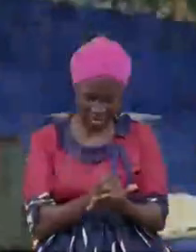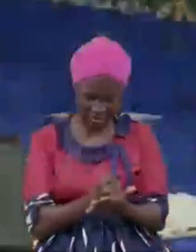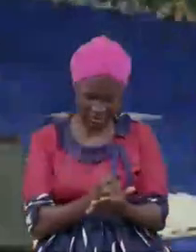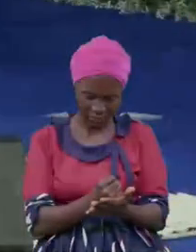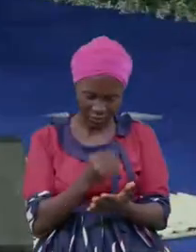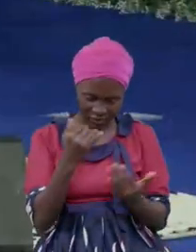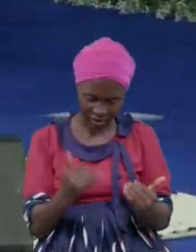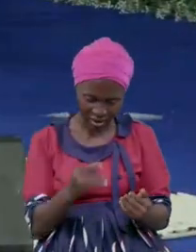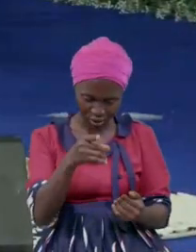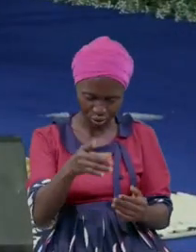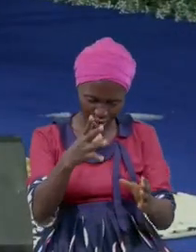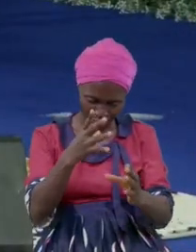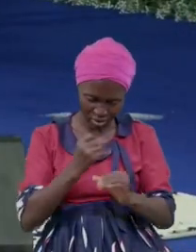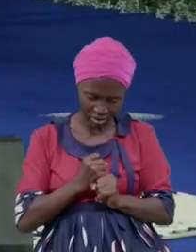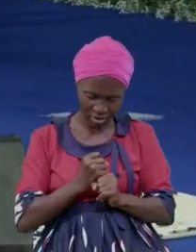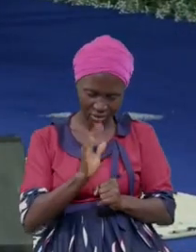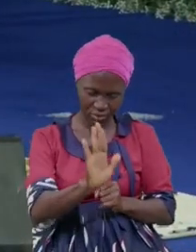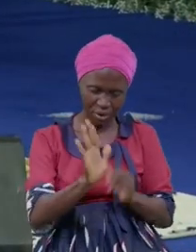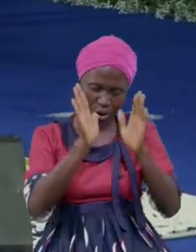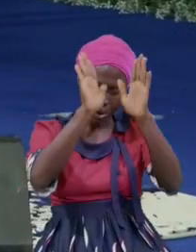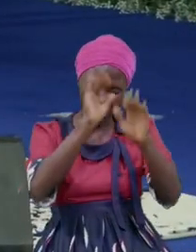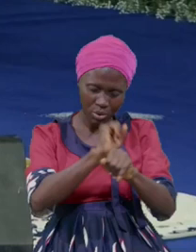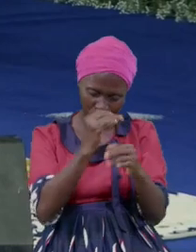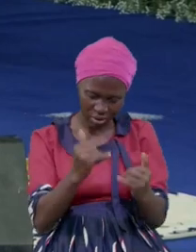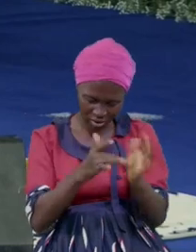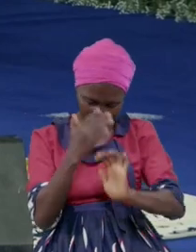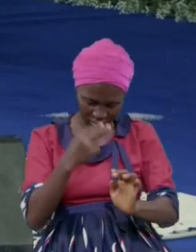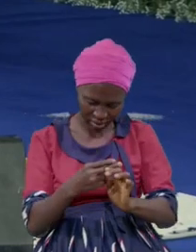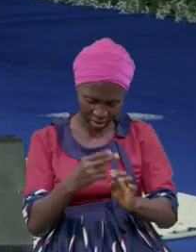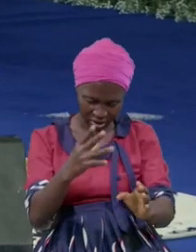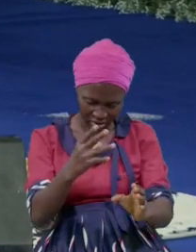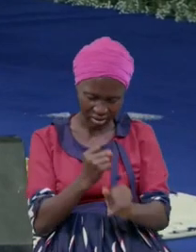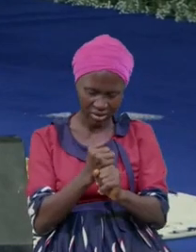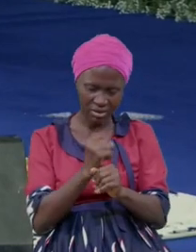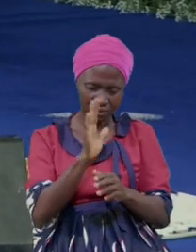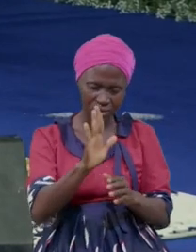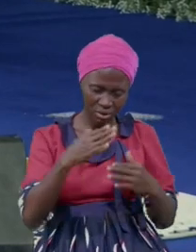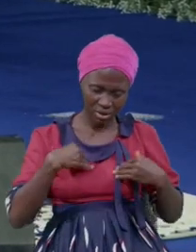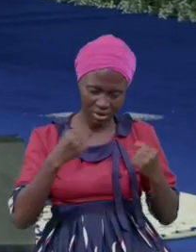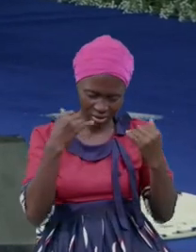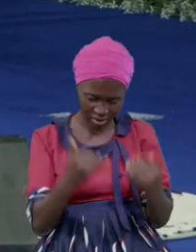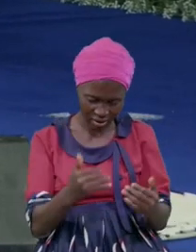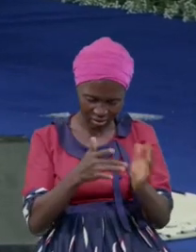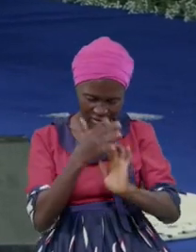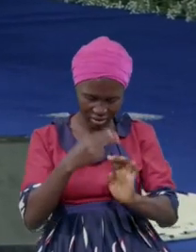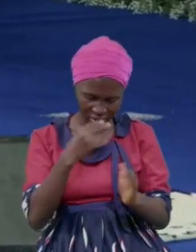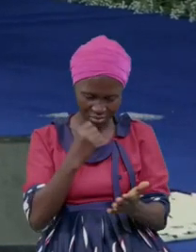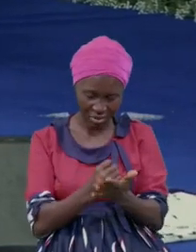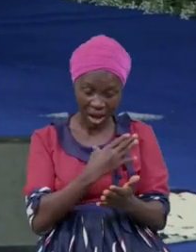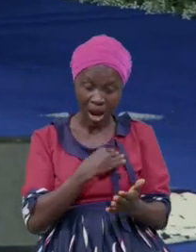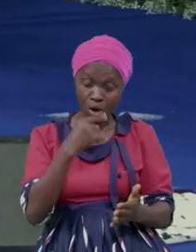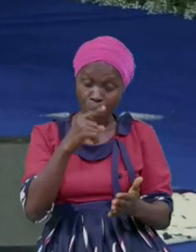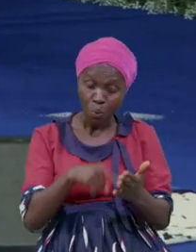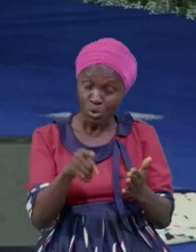Reçois ton miracle maintenant. Reçois ta guérison maintenant. Et ce que tu n'arrivais pas à faire